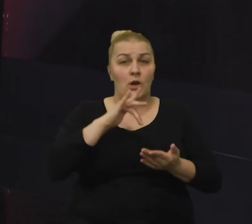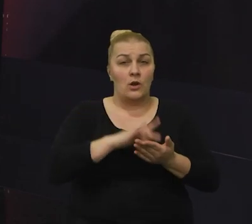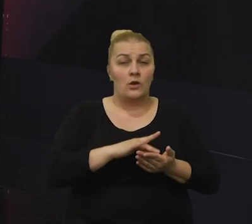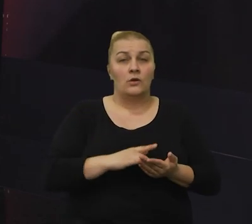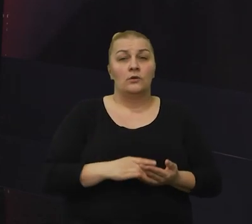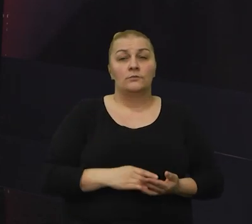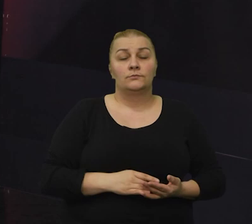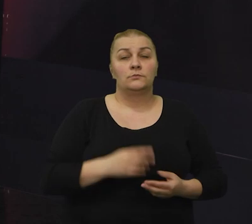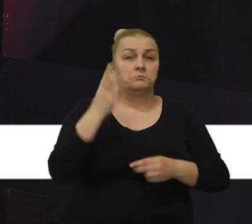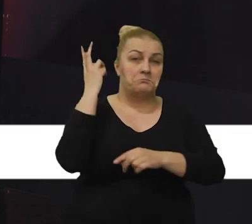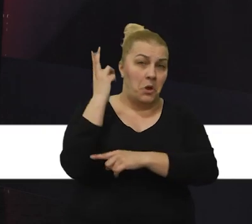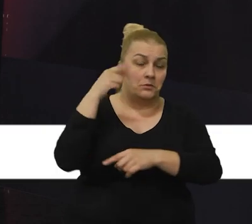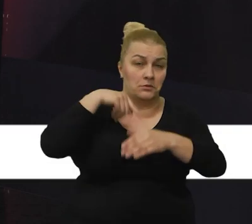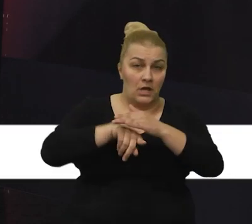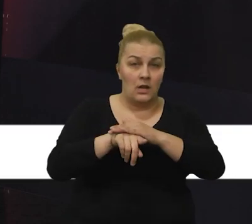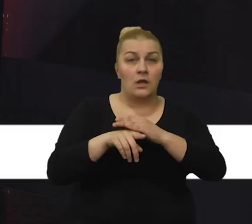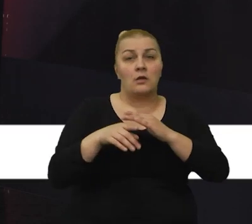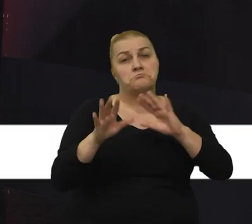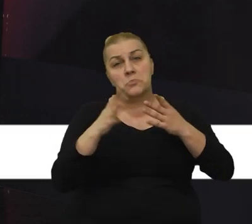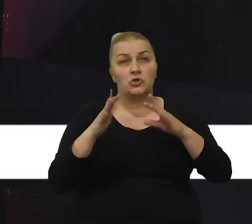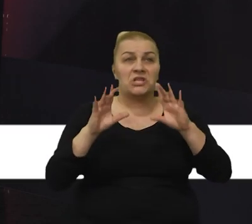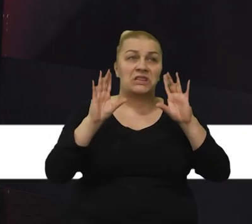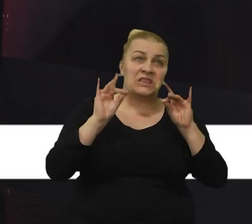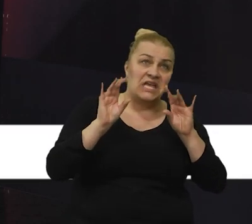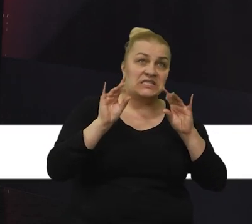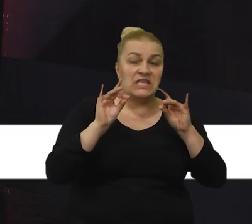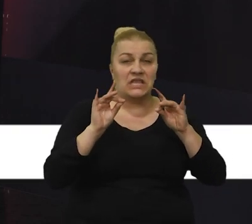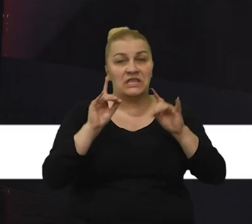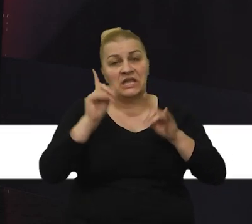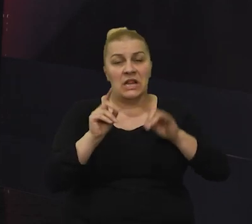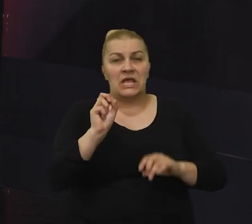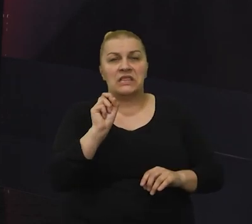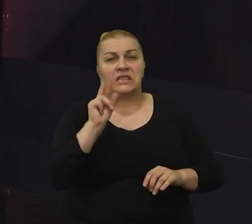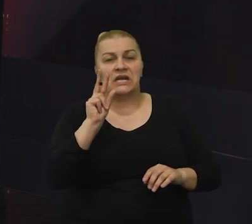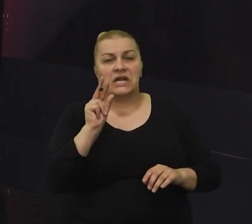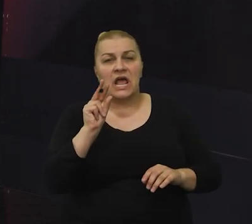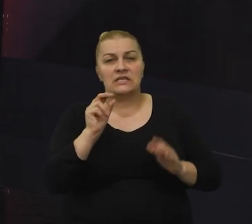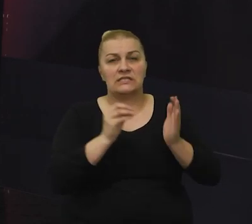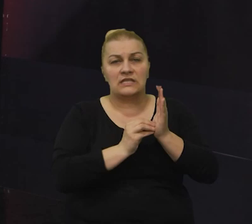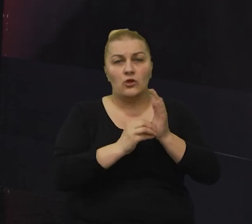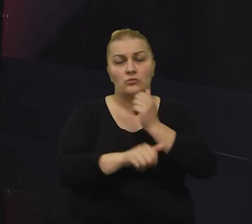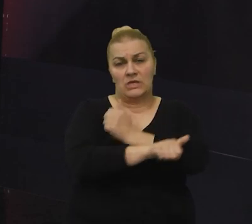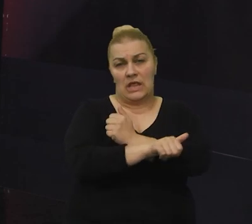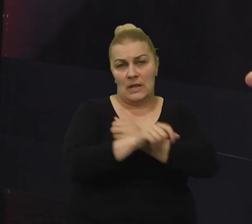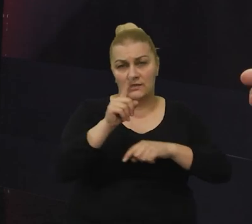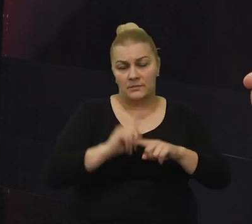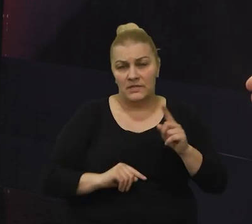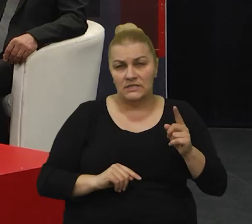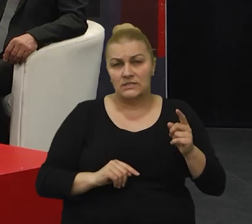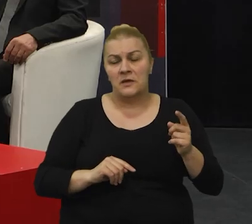bio u hotel Park. To je bio negdje tu možda 10. ili 13.